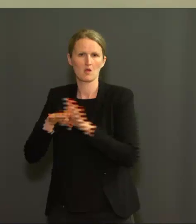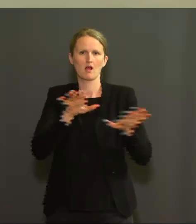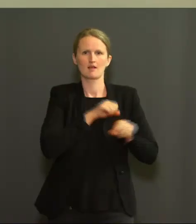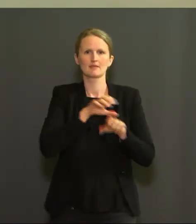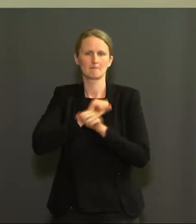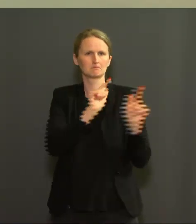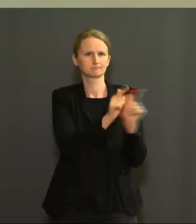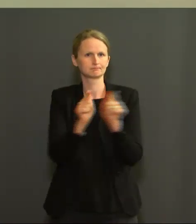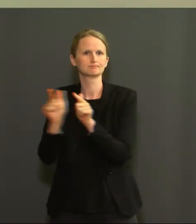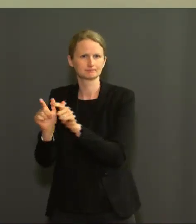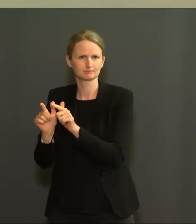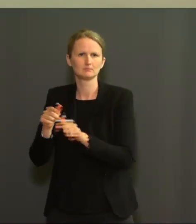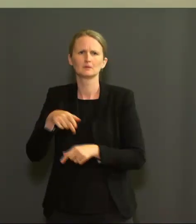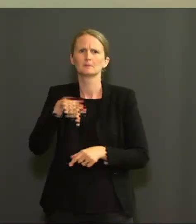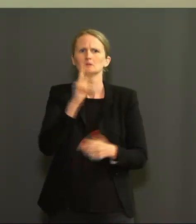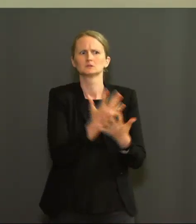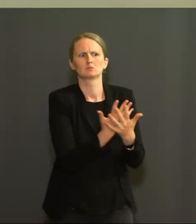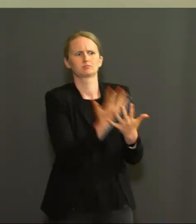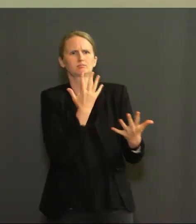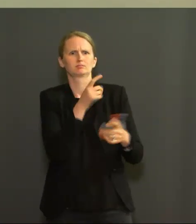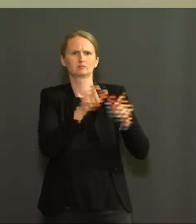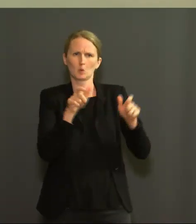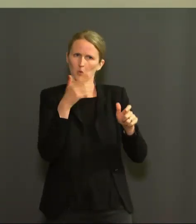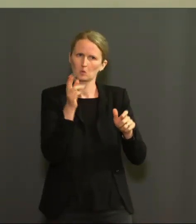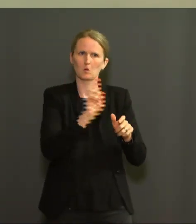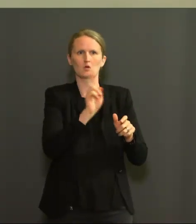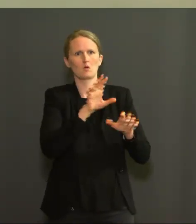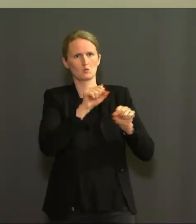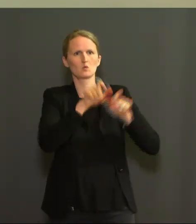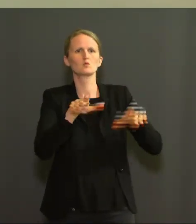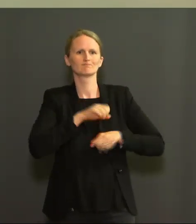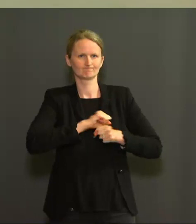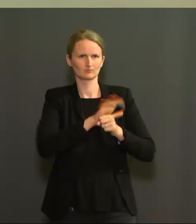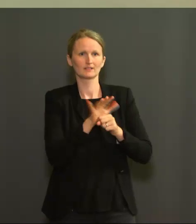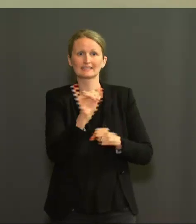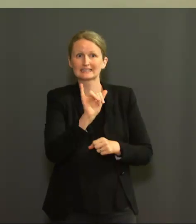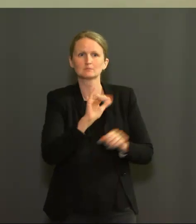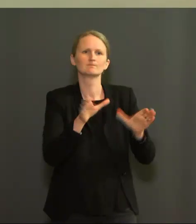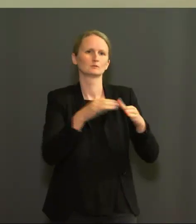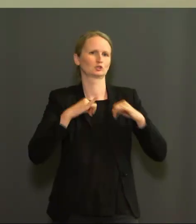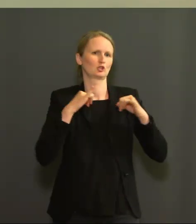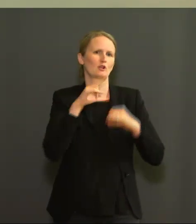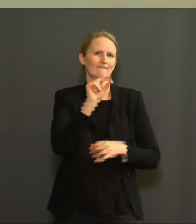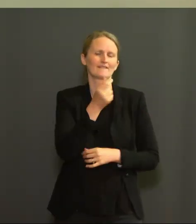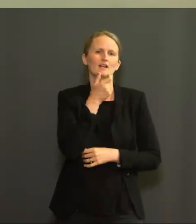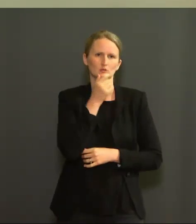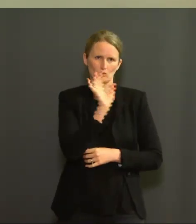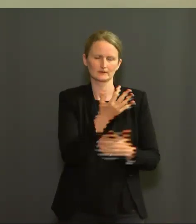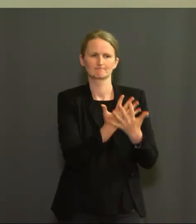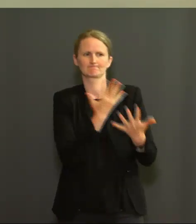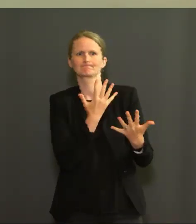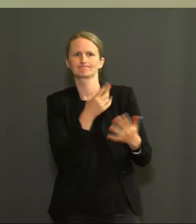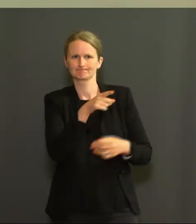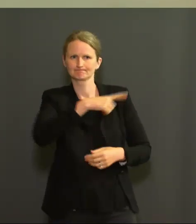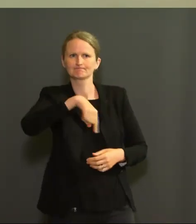absolu, des nouvelles contaminations est toujours observé chez les jeunes qui sont dans la vingtaine et globalement, ils représentent